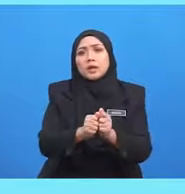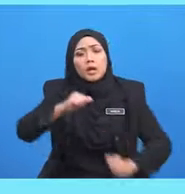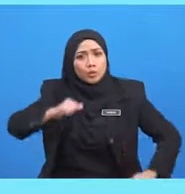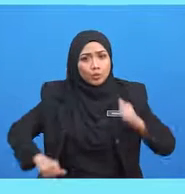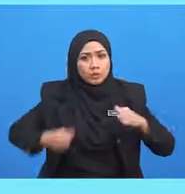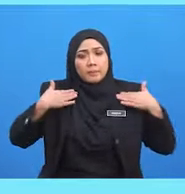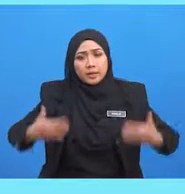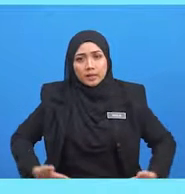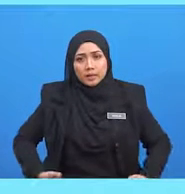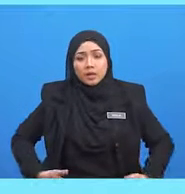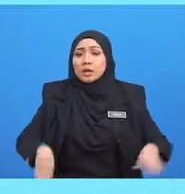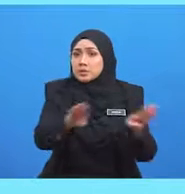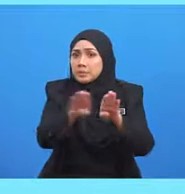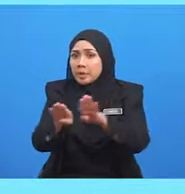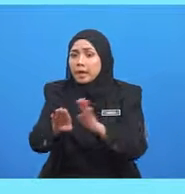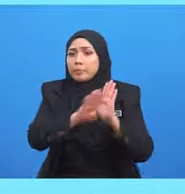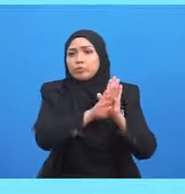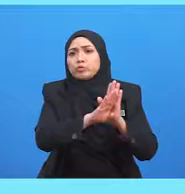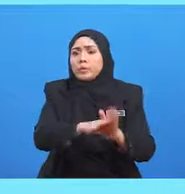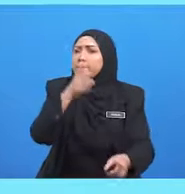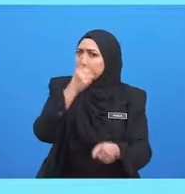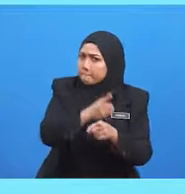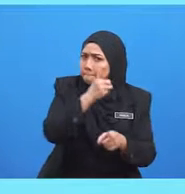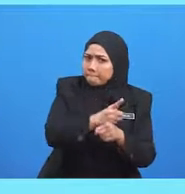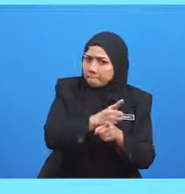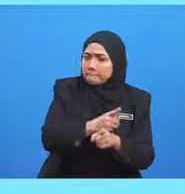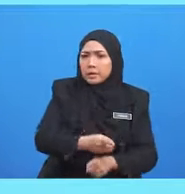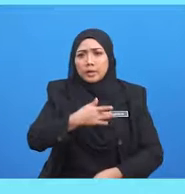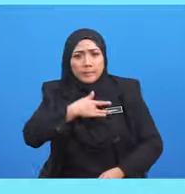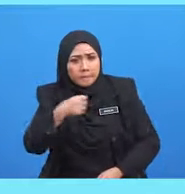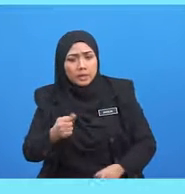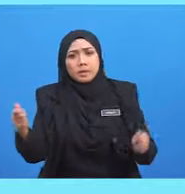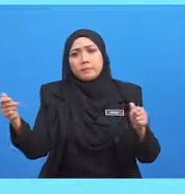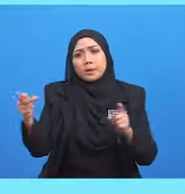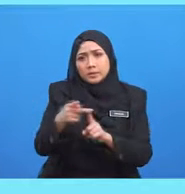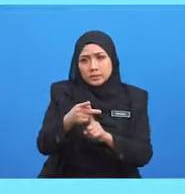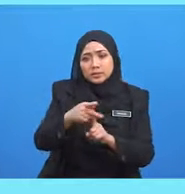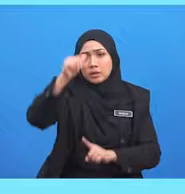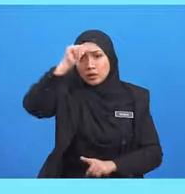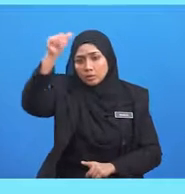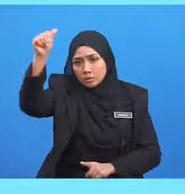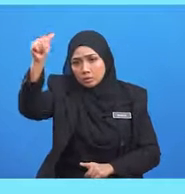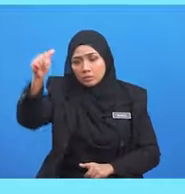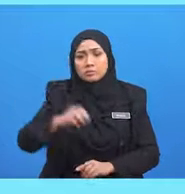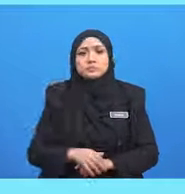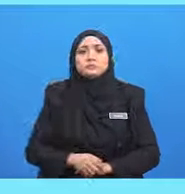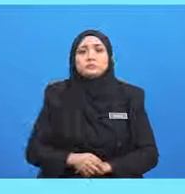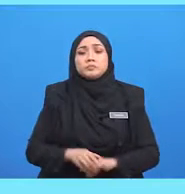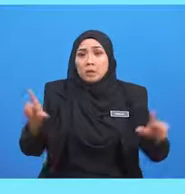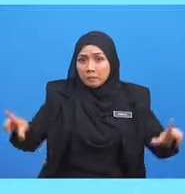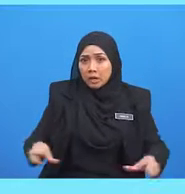anggota badan sebagai bukti kita benar-benar beriman kepada Allah Subhanahu wa taala,